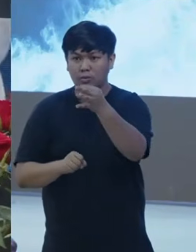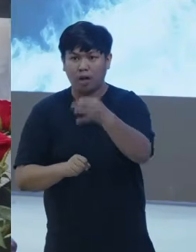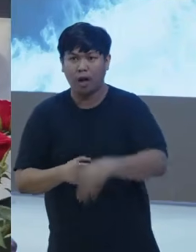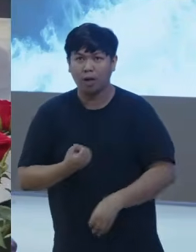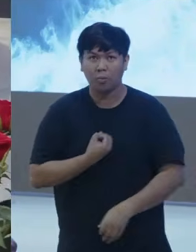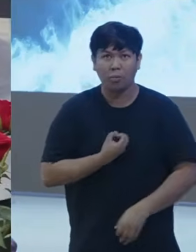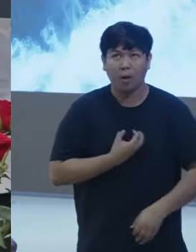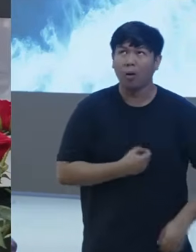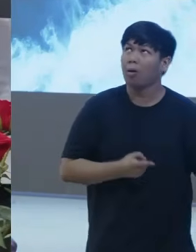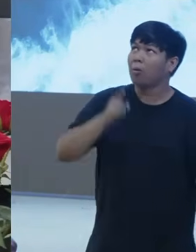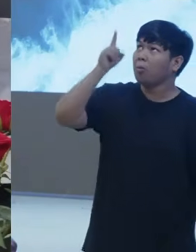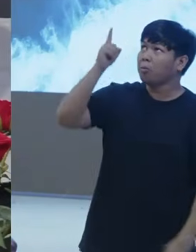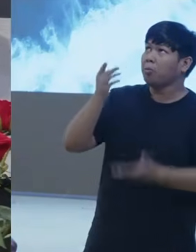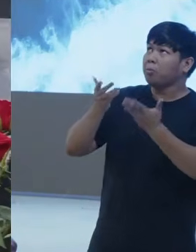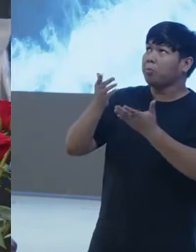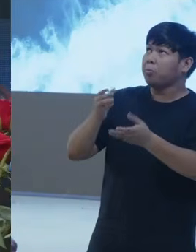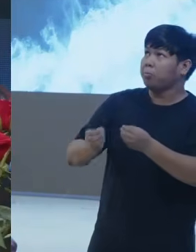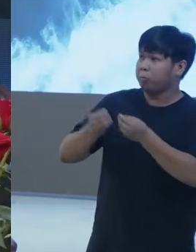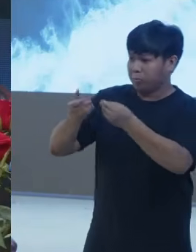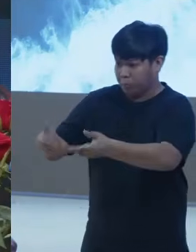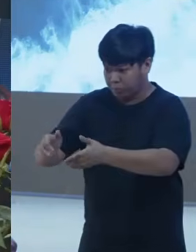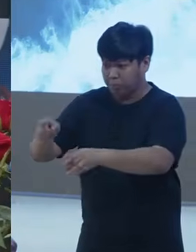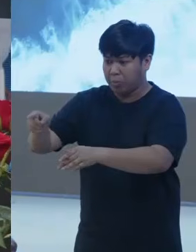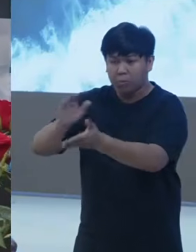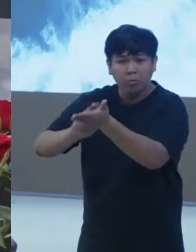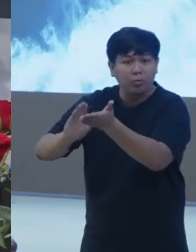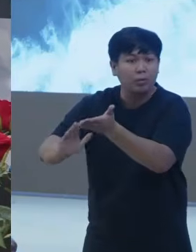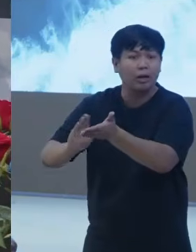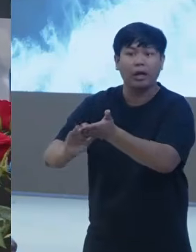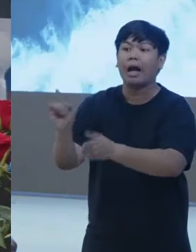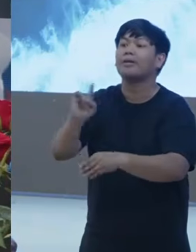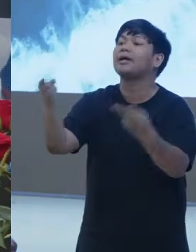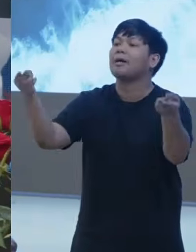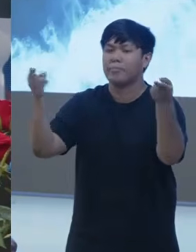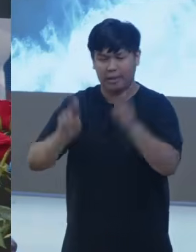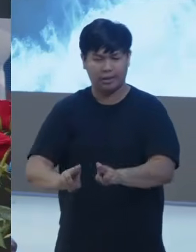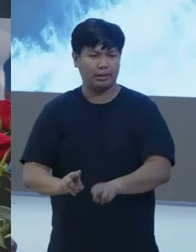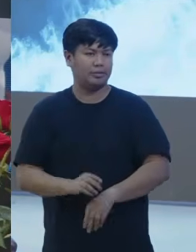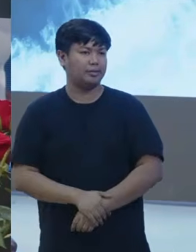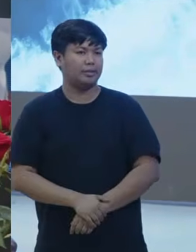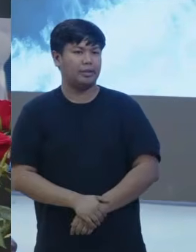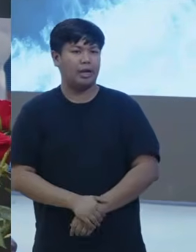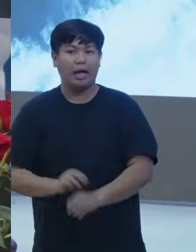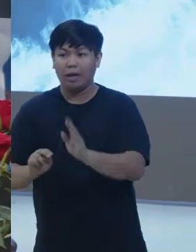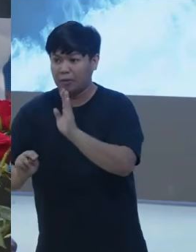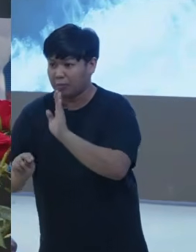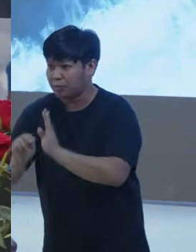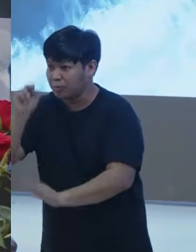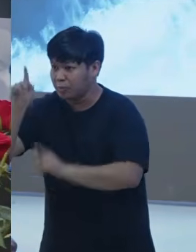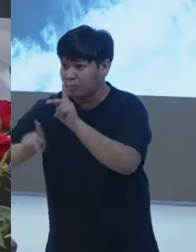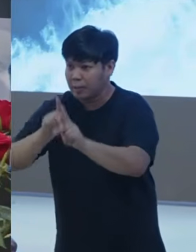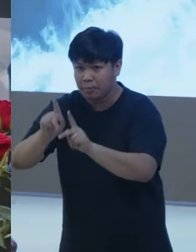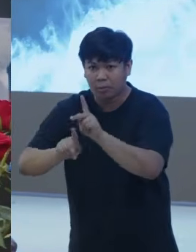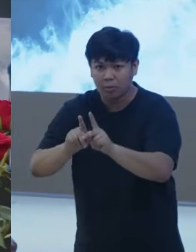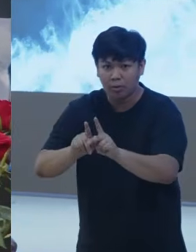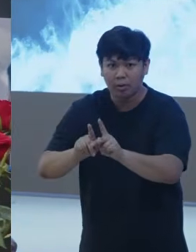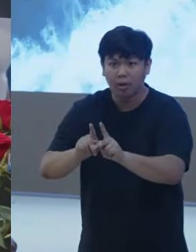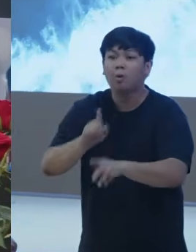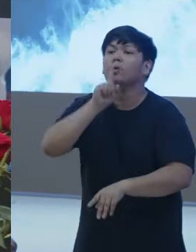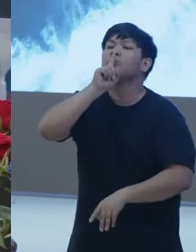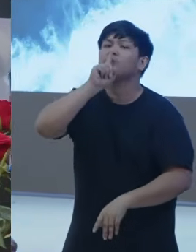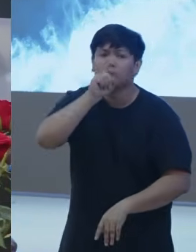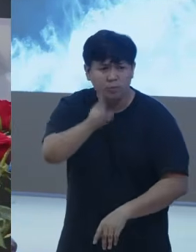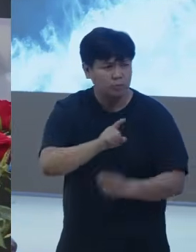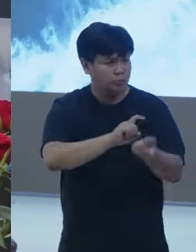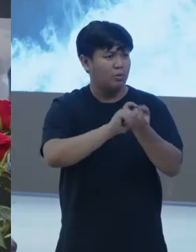ng babala ay magsisisi. Ano nangyari sa Nineveh? Ang nangyari sa Nineveh ay nasa verse